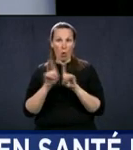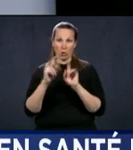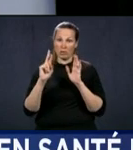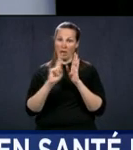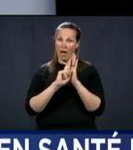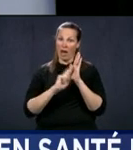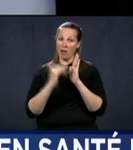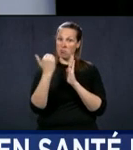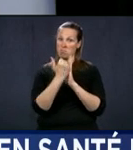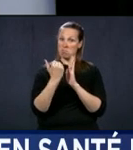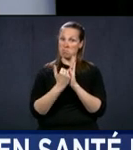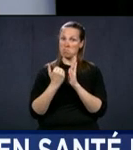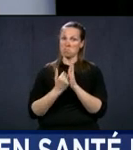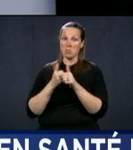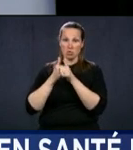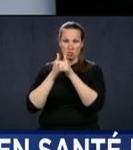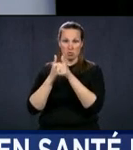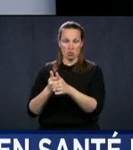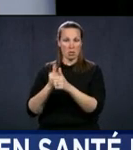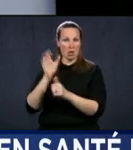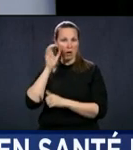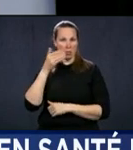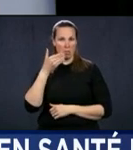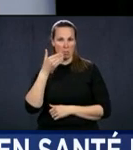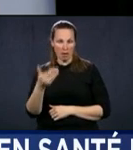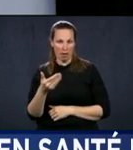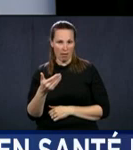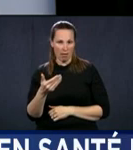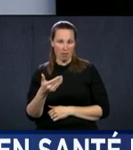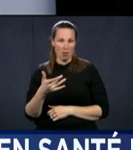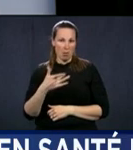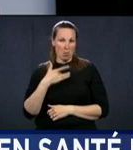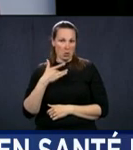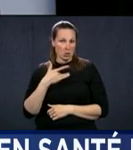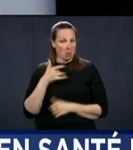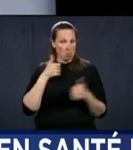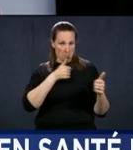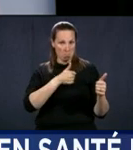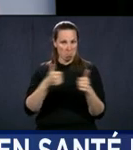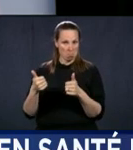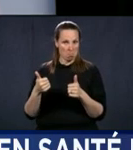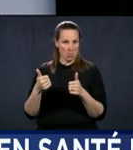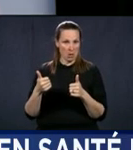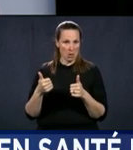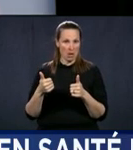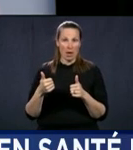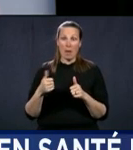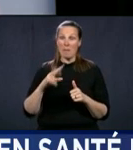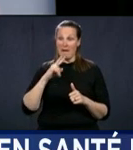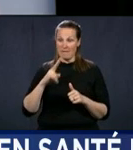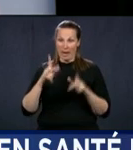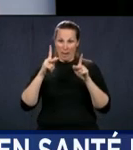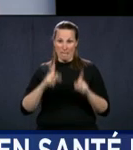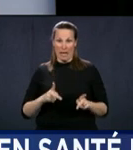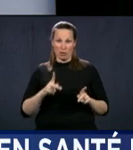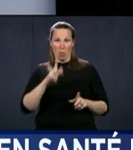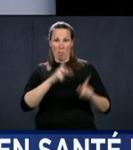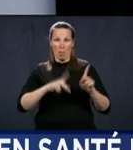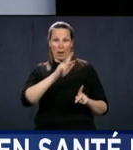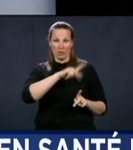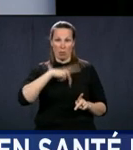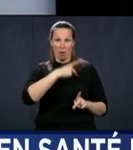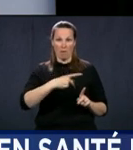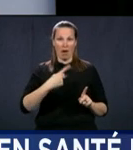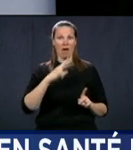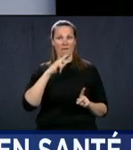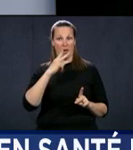règles et tout autre synonyme que vous jugerez opportun et exemplaire, en somme, depuis le début de la